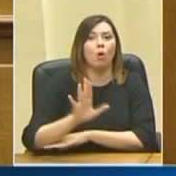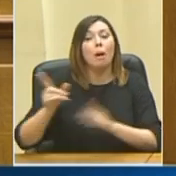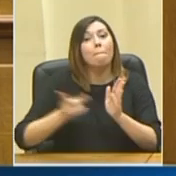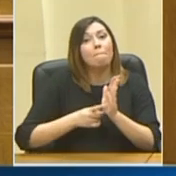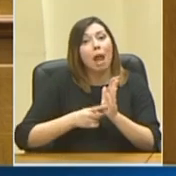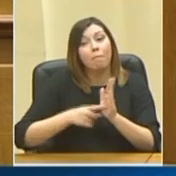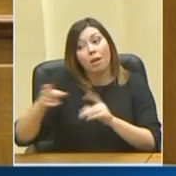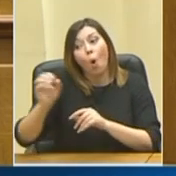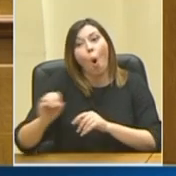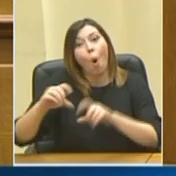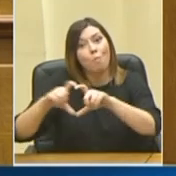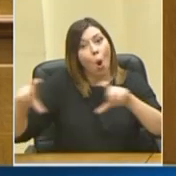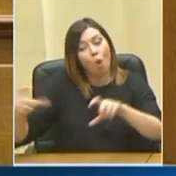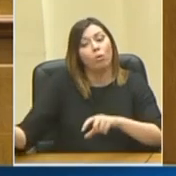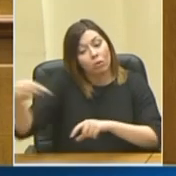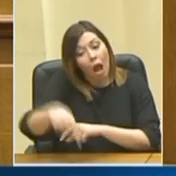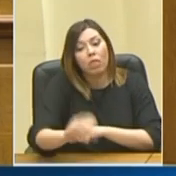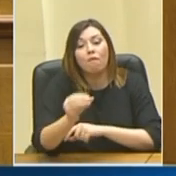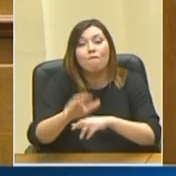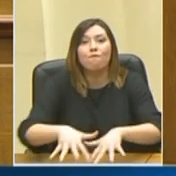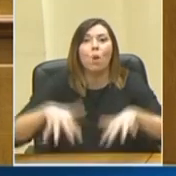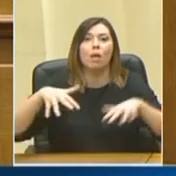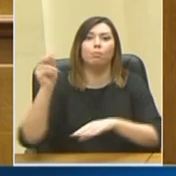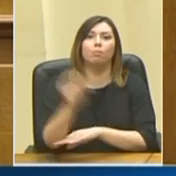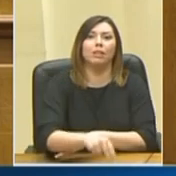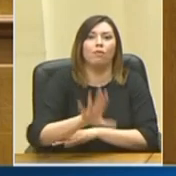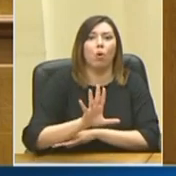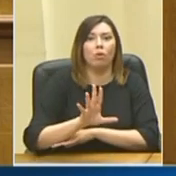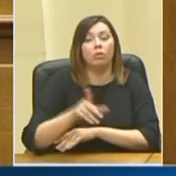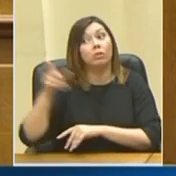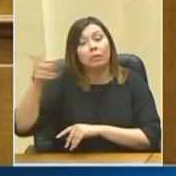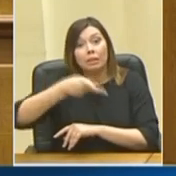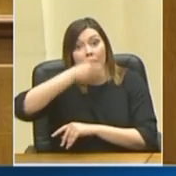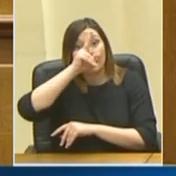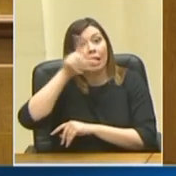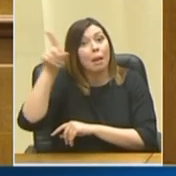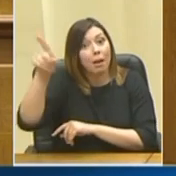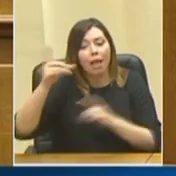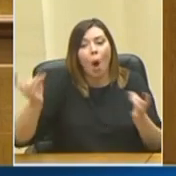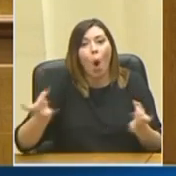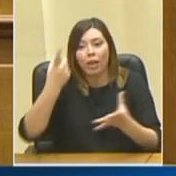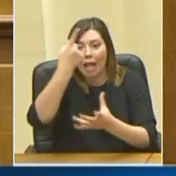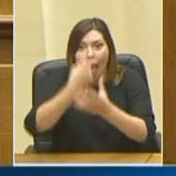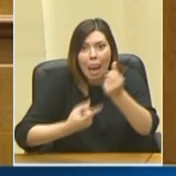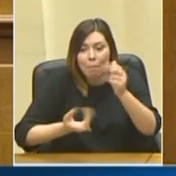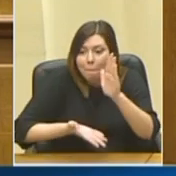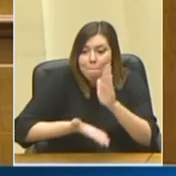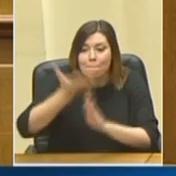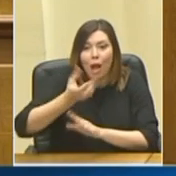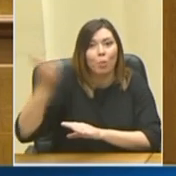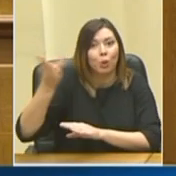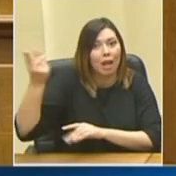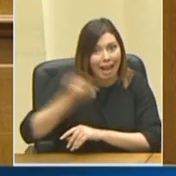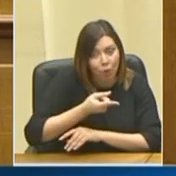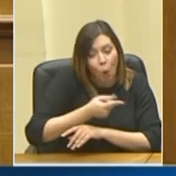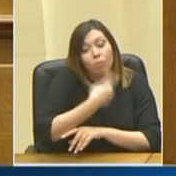αντιπροσωπεία το ομόλογο. Έτσι είναι. Στη Γερμανία όταν υπερβεί το έλλειμμα το 3% παραπέμπεται στη